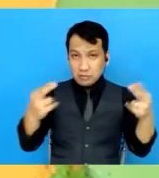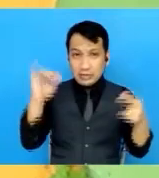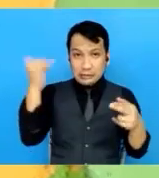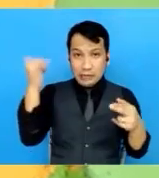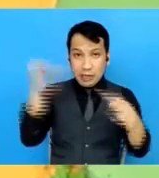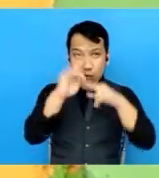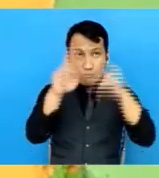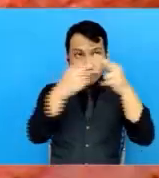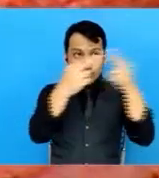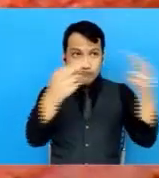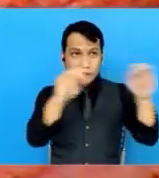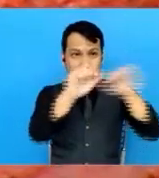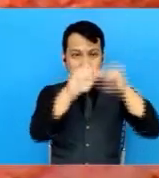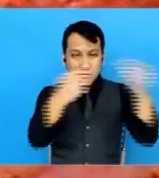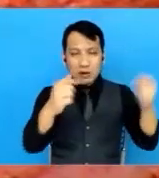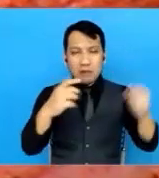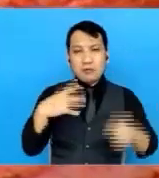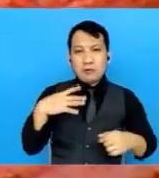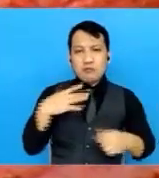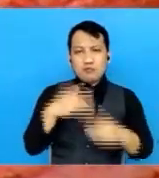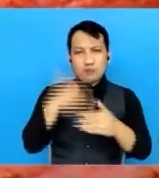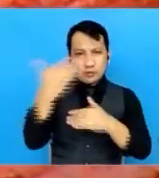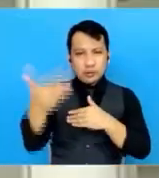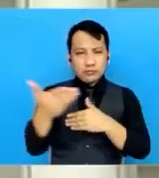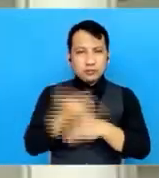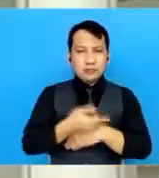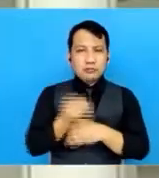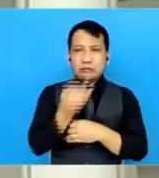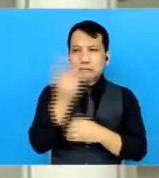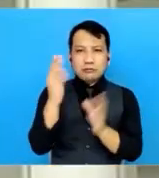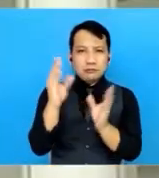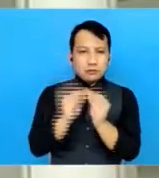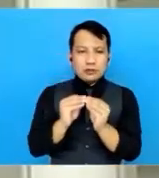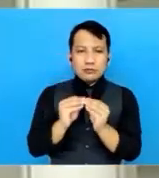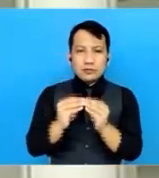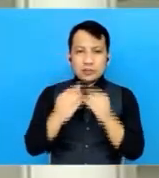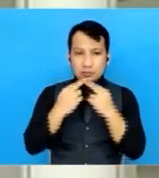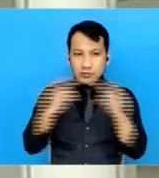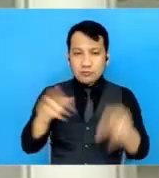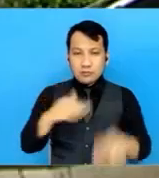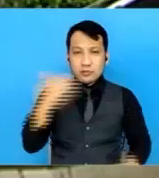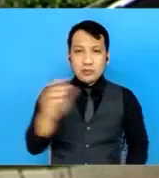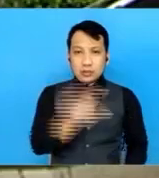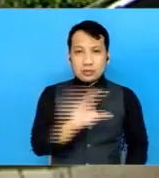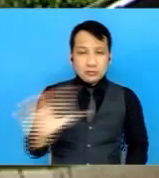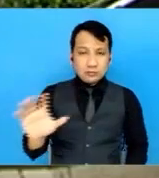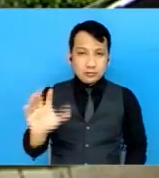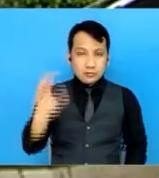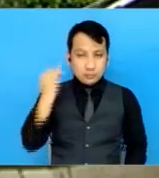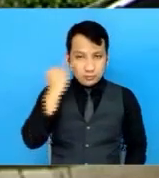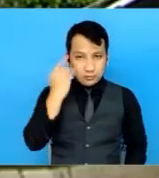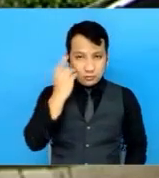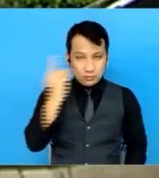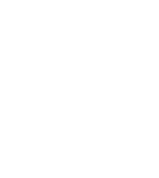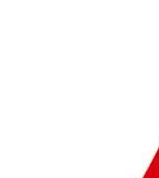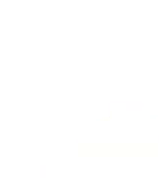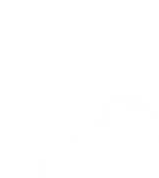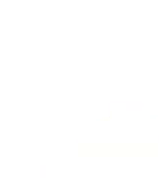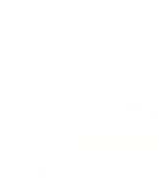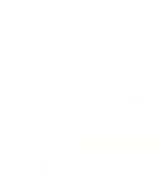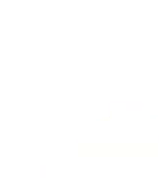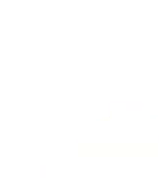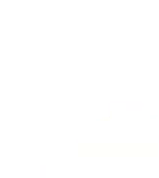kaso, abangan na lang ang mga susunod na numero. Nagbabalita mula sa Frontline, Jenny Dongon, News 5.